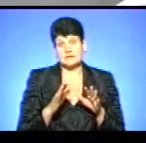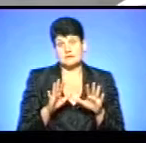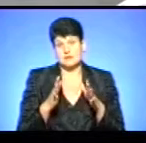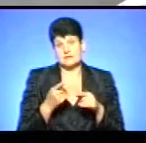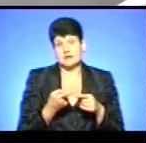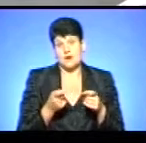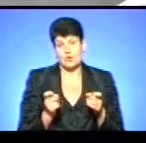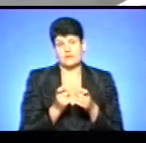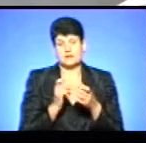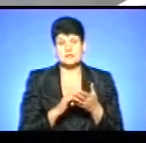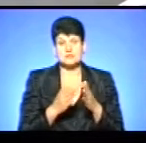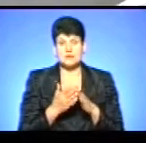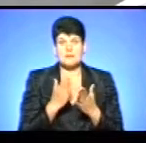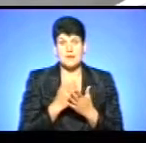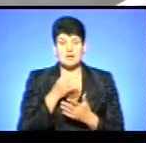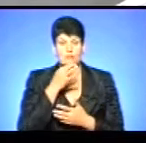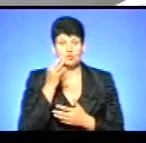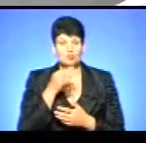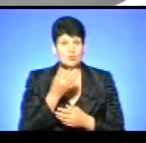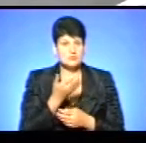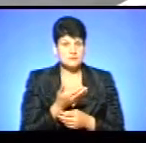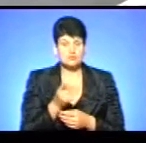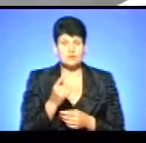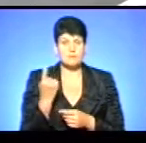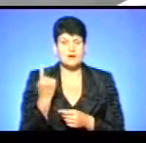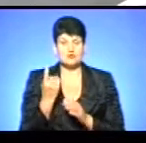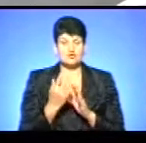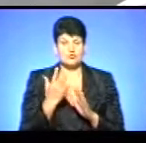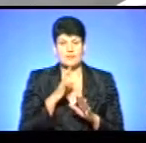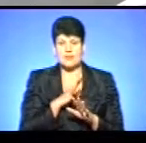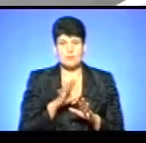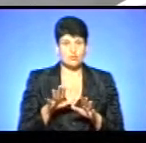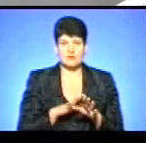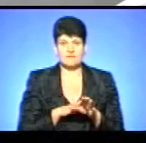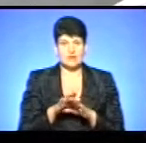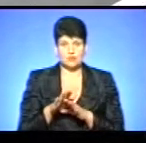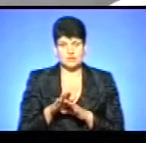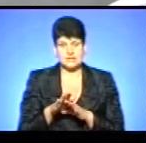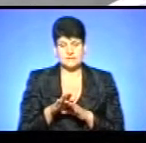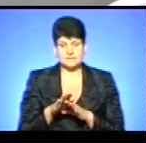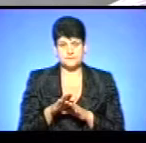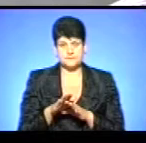конфліктна ситуація, ж маємо досвід, що першочергово не були виконані такі